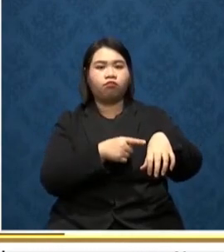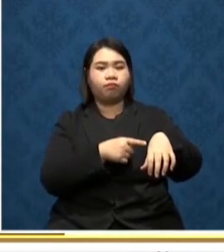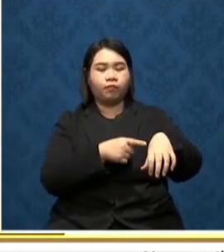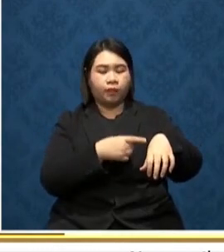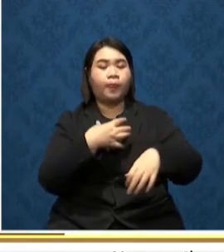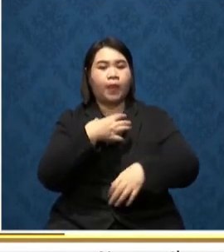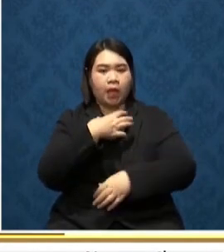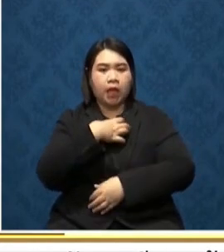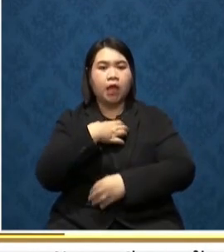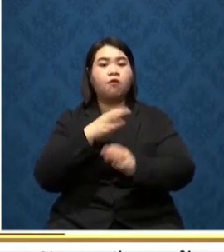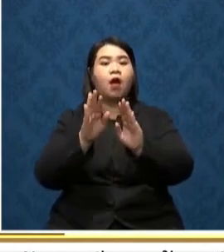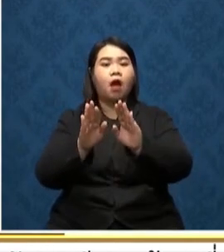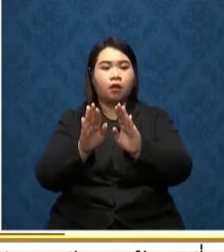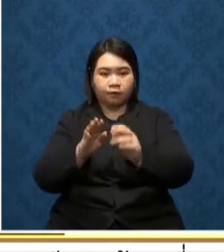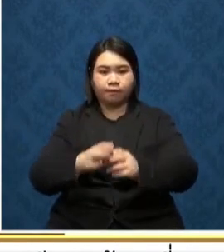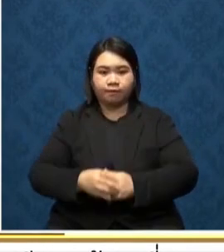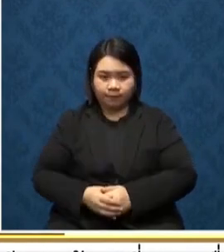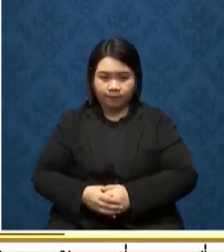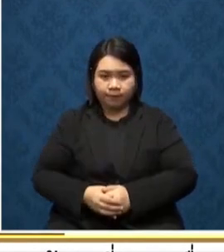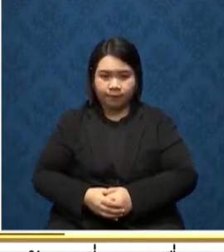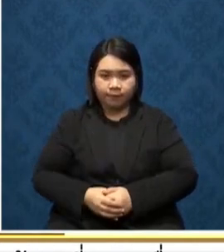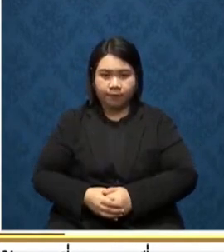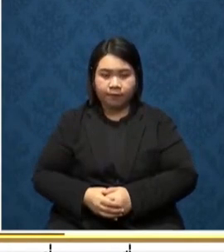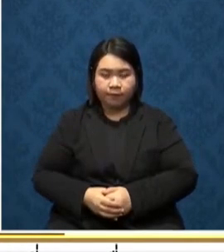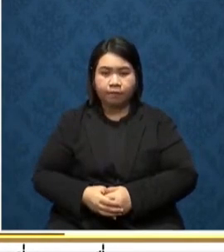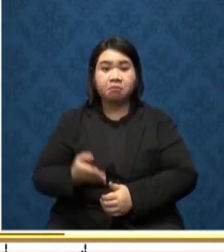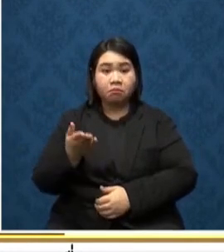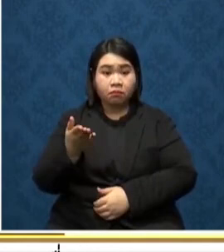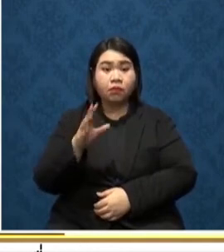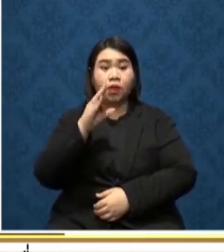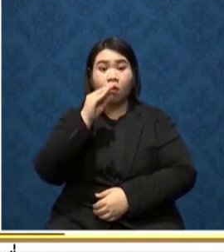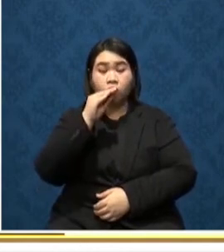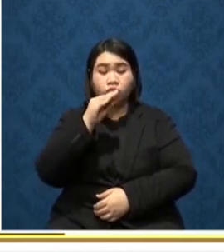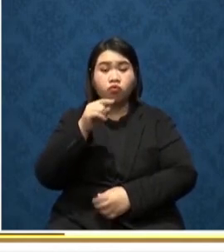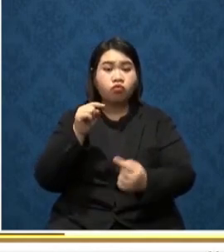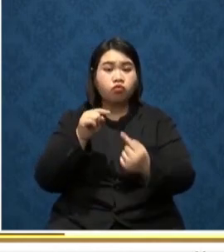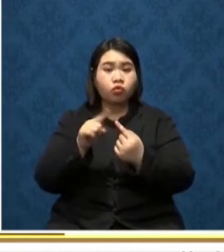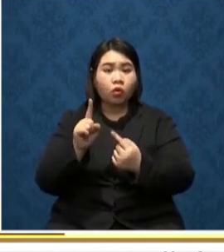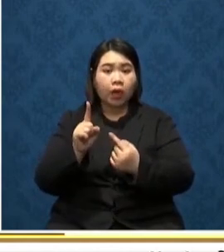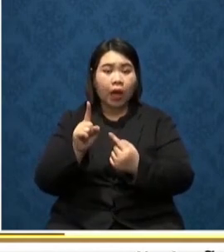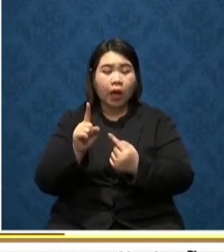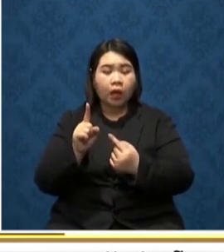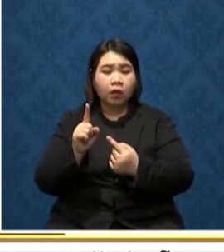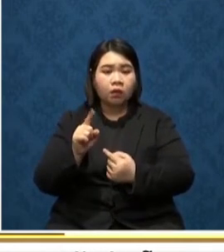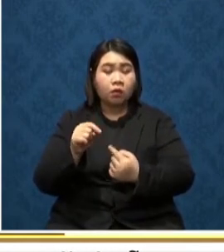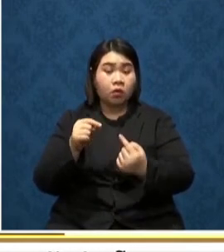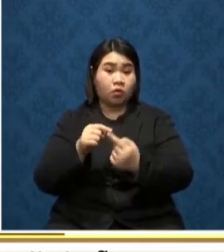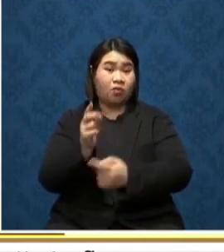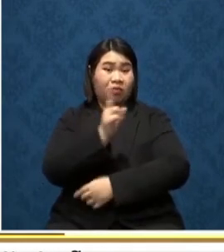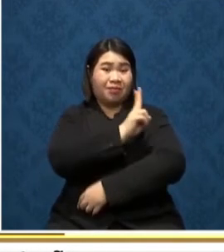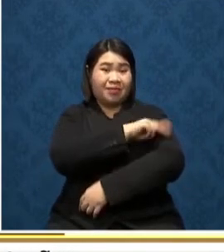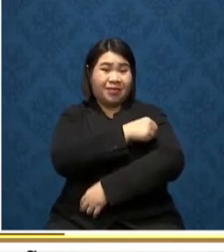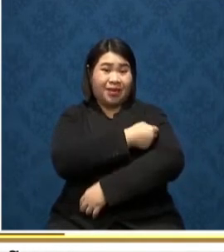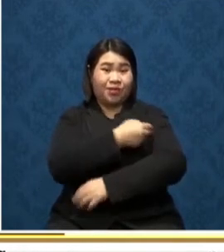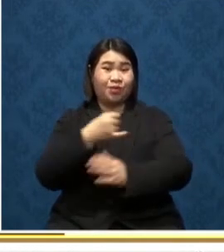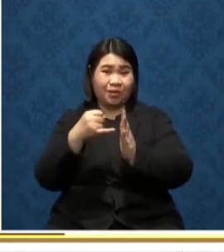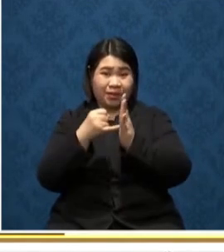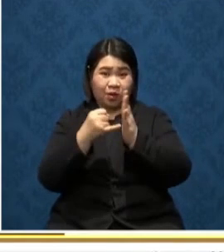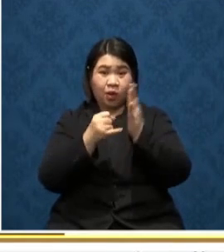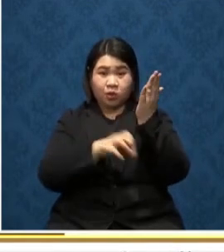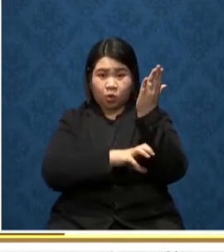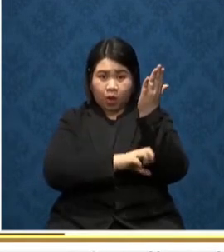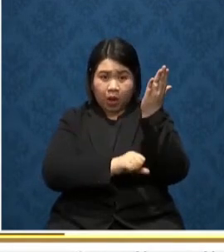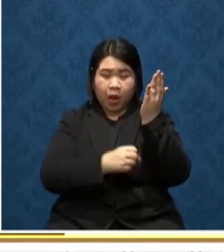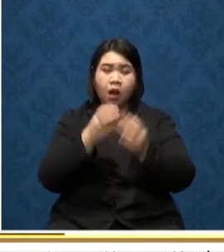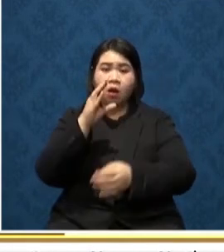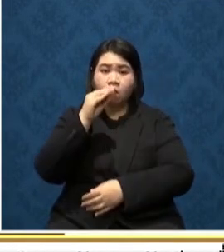เรื่องที่อยากจะฝากกท่นปรีท่นำปรีพูดเมอสัรู้เรื่องท่านสาสุพจัหวัทได้นำเรียน